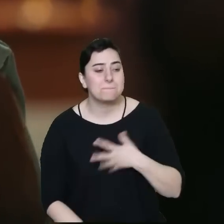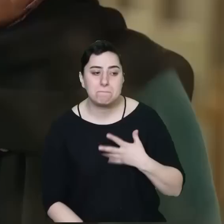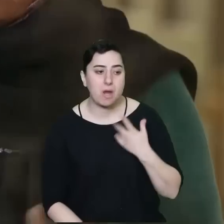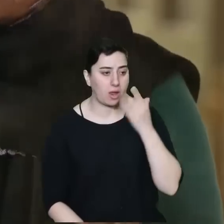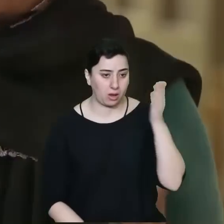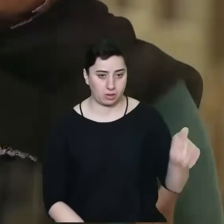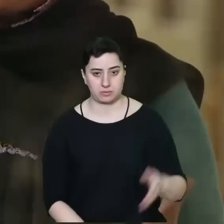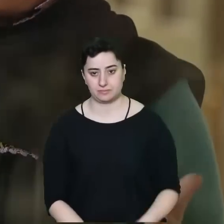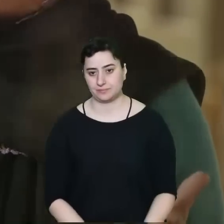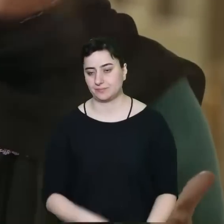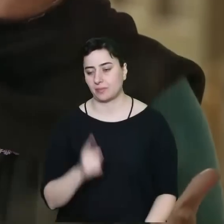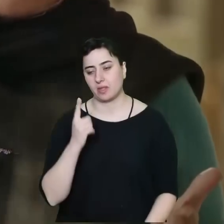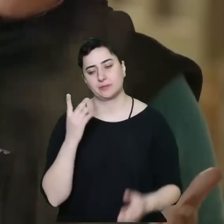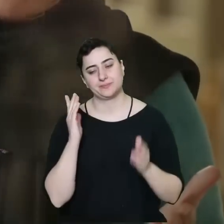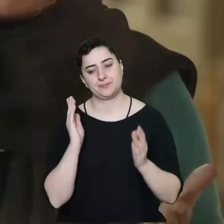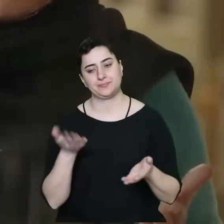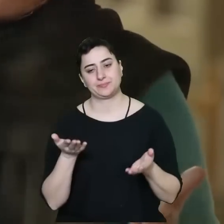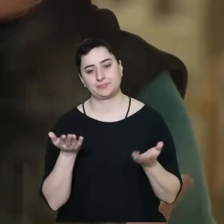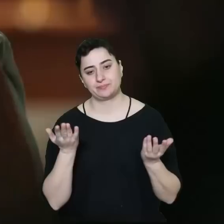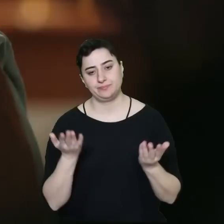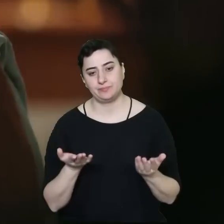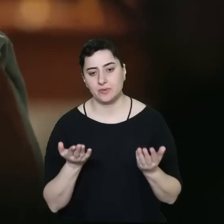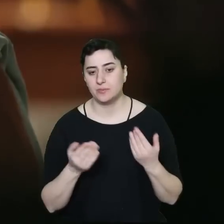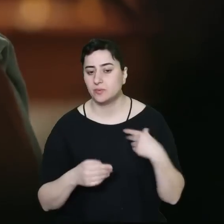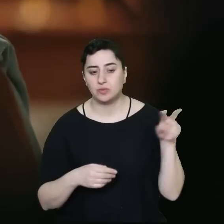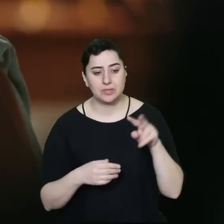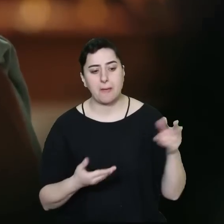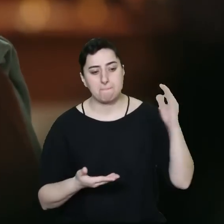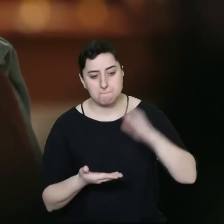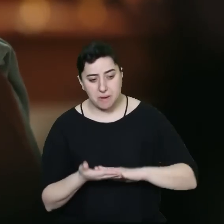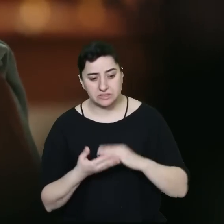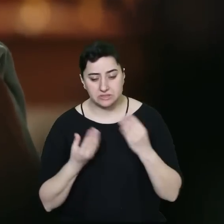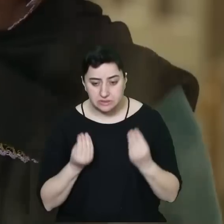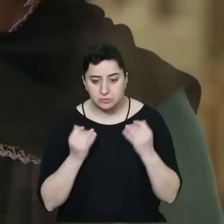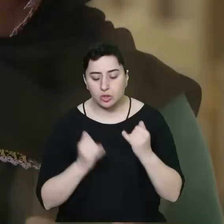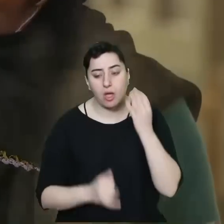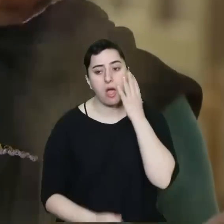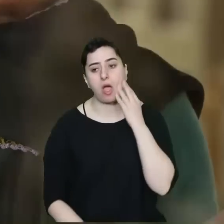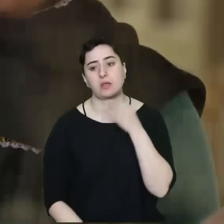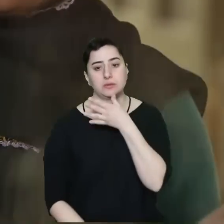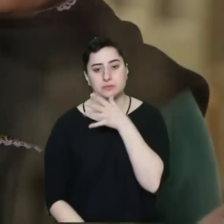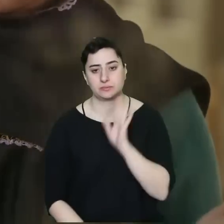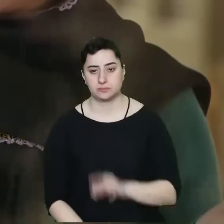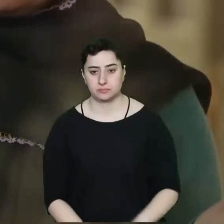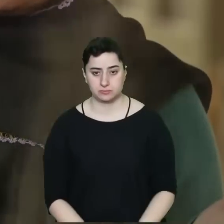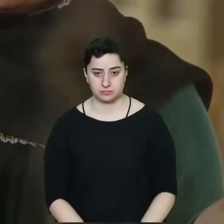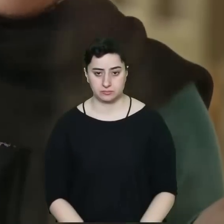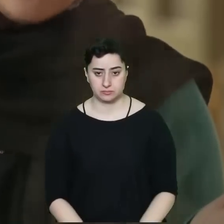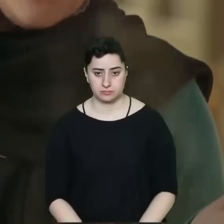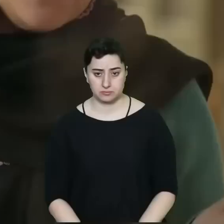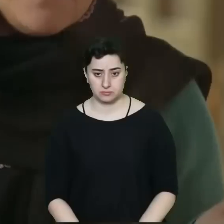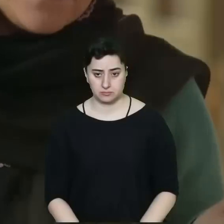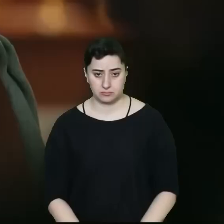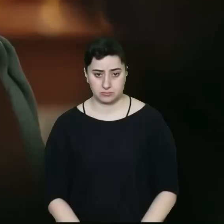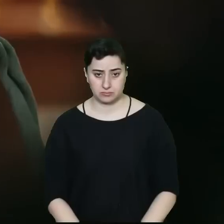ondan. Allah'ım ya Rabbim ya Resulallah. Ben bunları barıştırmakla iyi mi ettim, kötü mü ettim bilmiyorum artık.